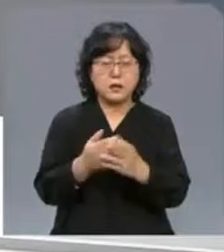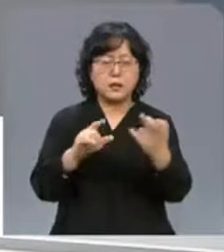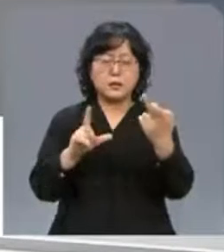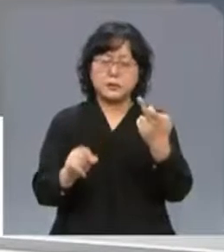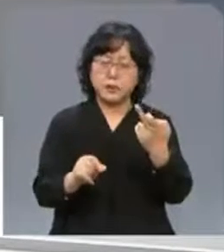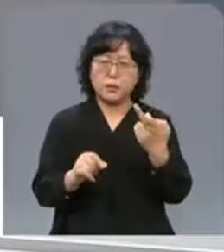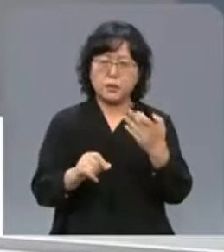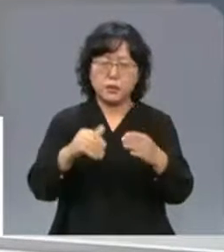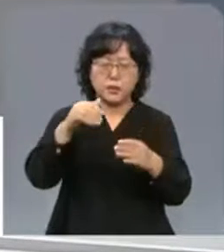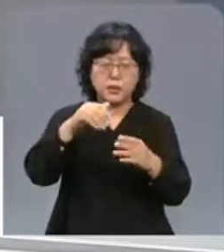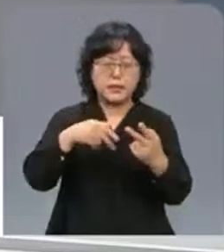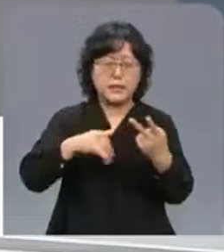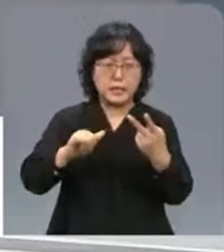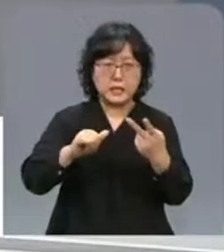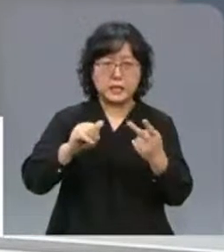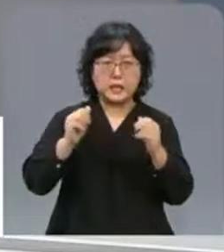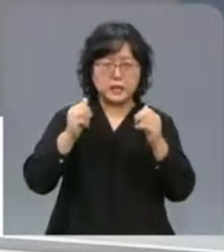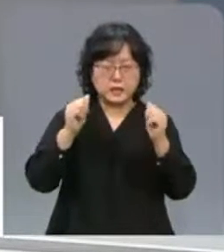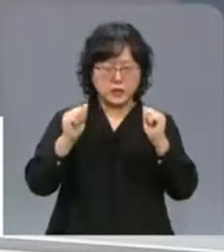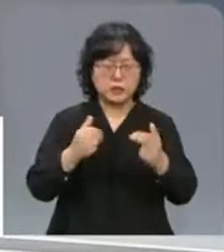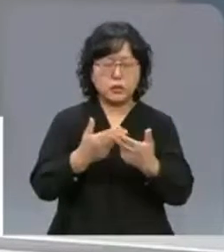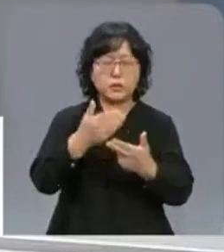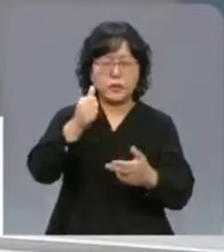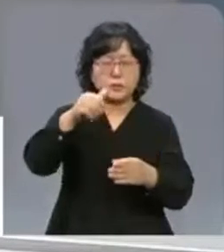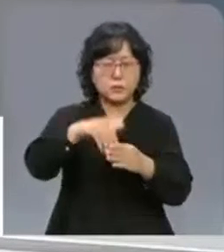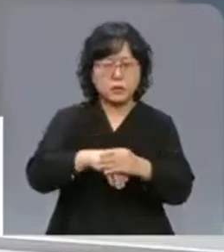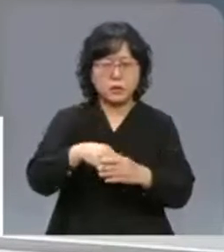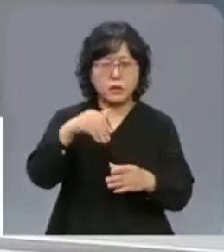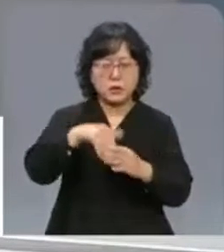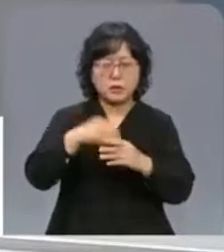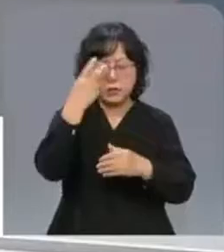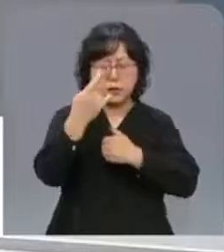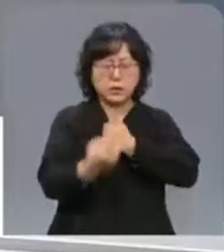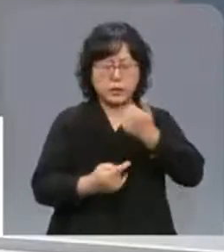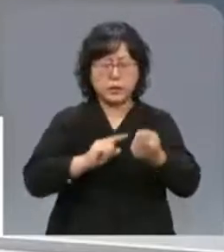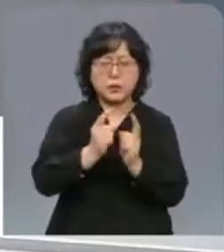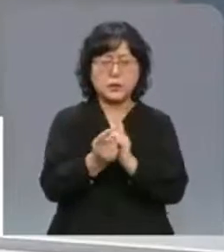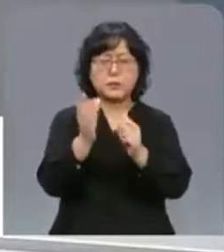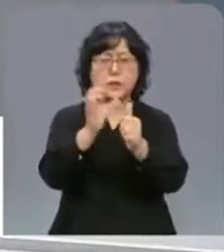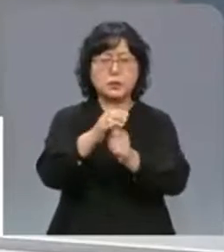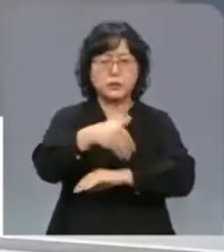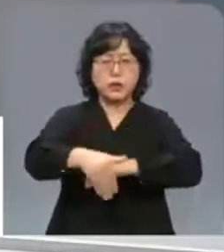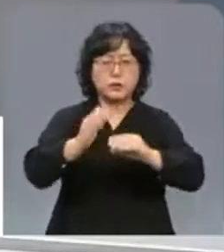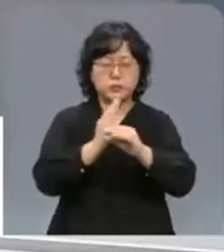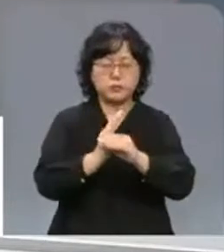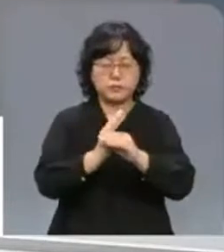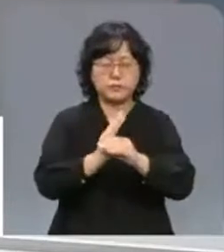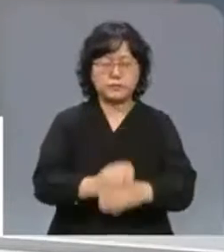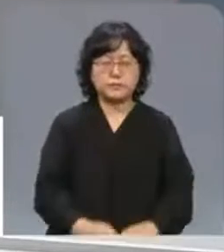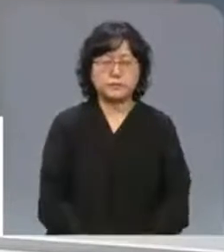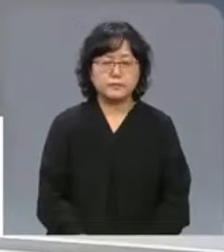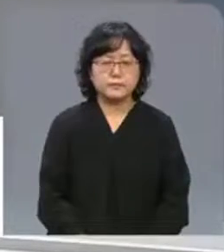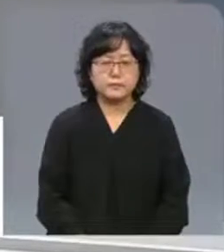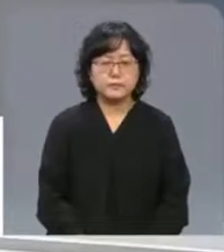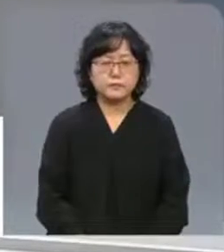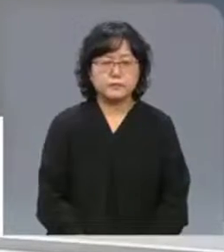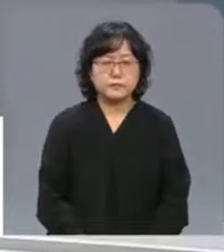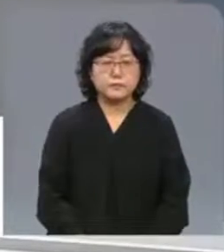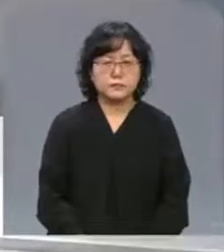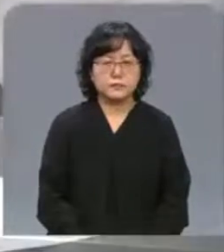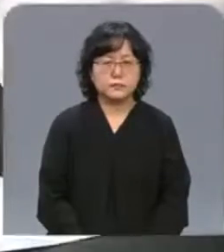12월에 있는 민선이에게 체육회장 선거는 선관위 위탁 선거로 치르기로 했습니다 손준수 기자입니다